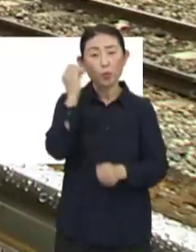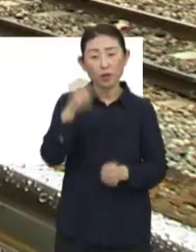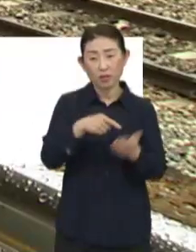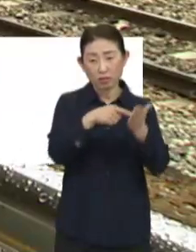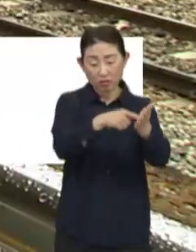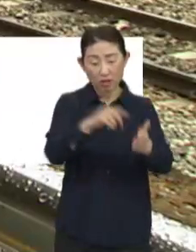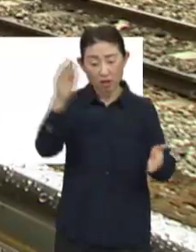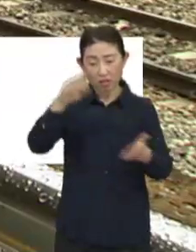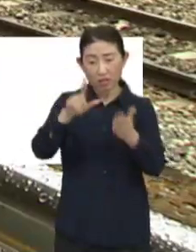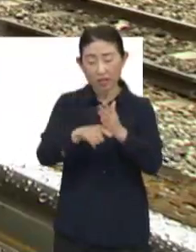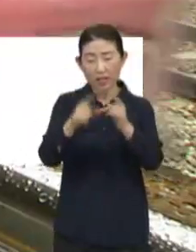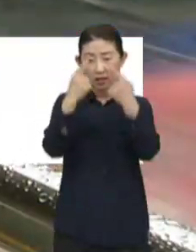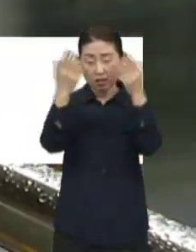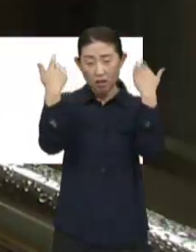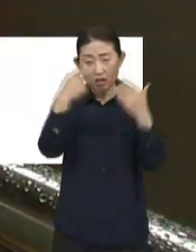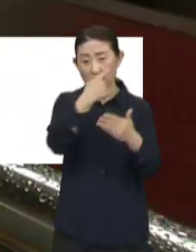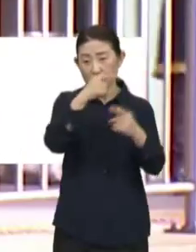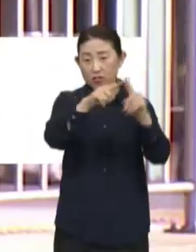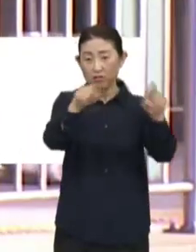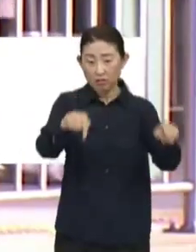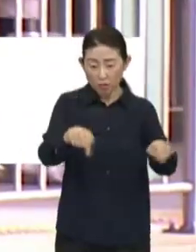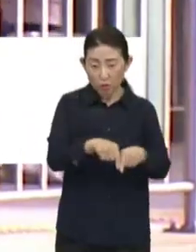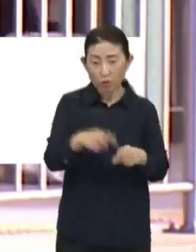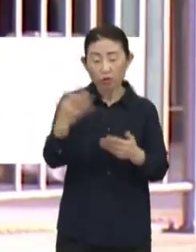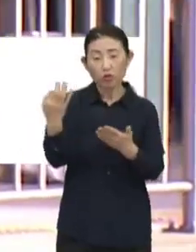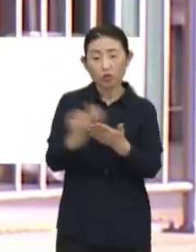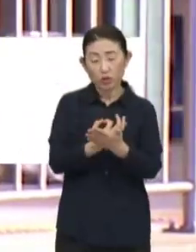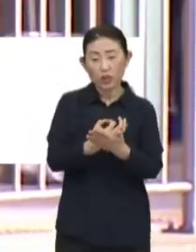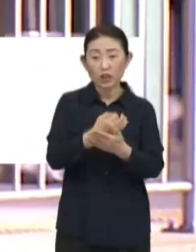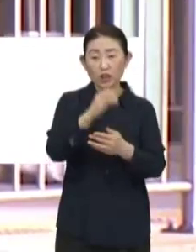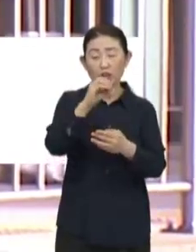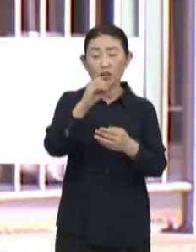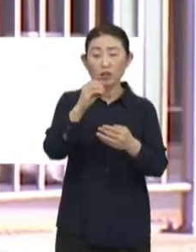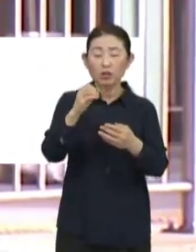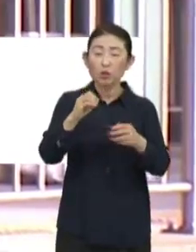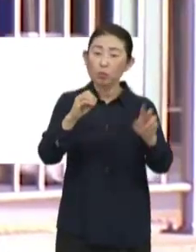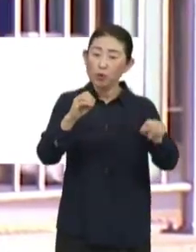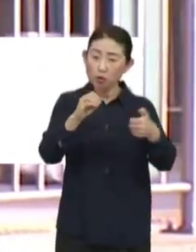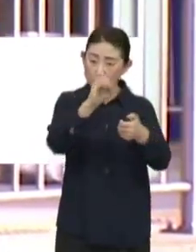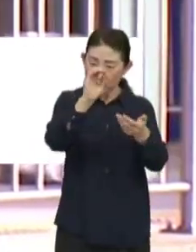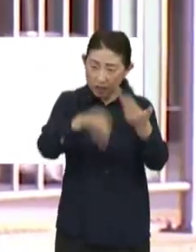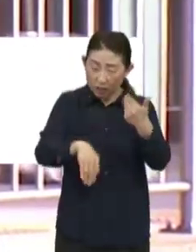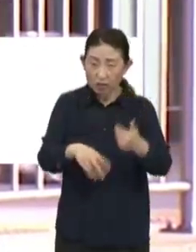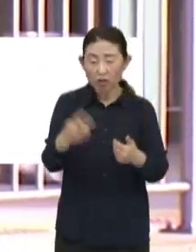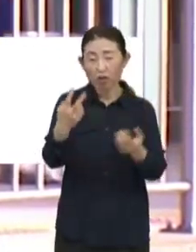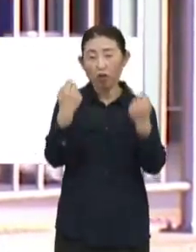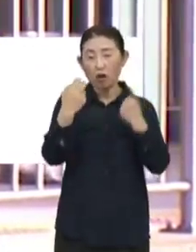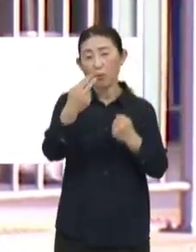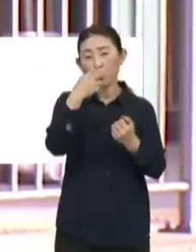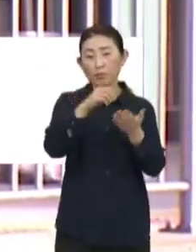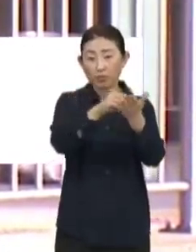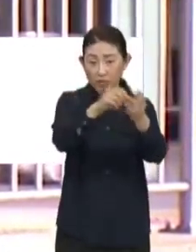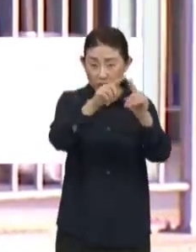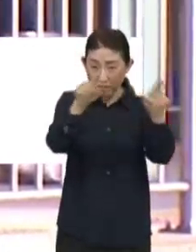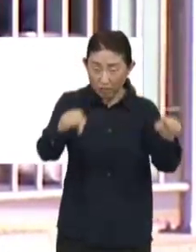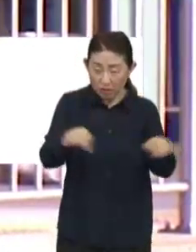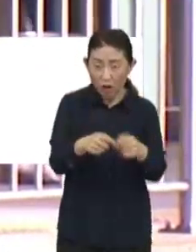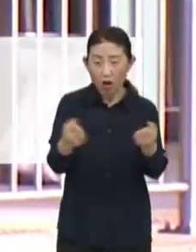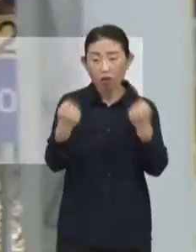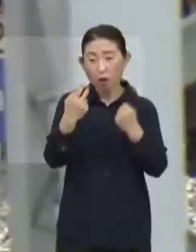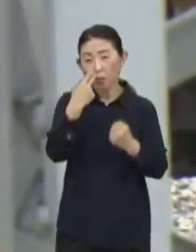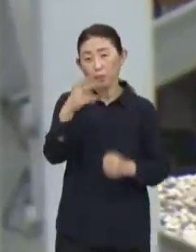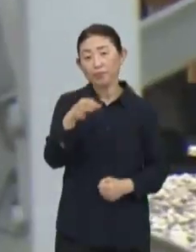학생의 경우 재학 증명서를 기준 중위소득 150% 이하 신청자는 건강보험 자격 확인서나 건강보험